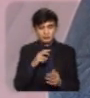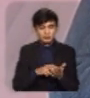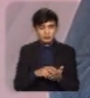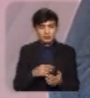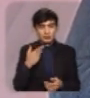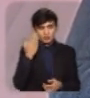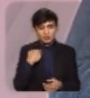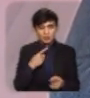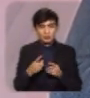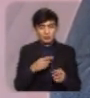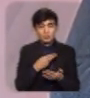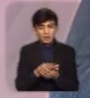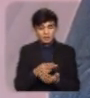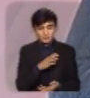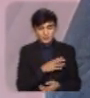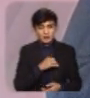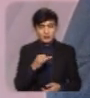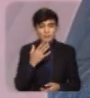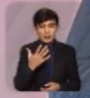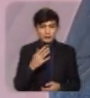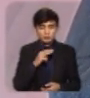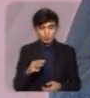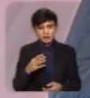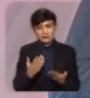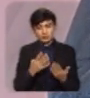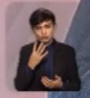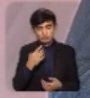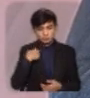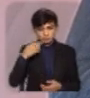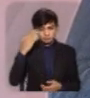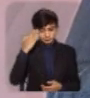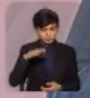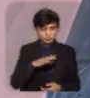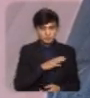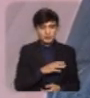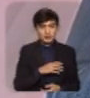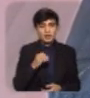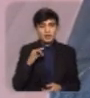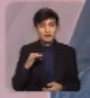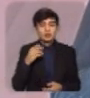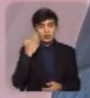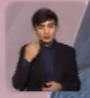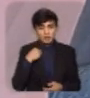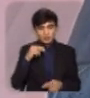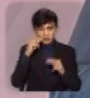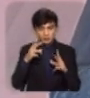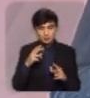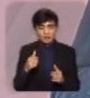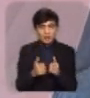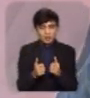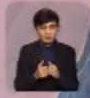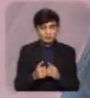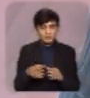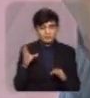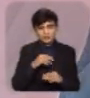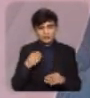припадки бывают, я минут 5, где-то 4 сложнее теряю. А когда очнусь, никого возле себя не